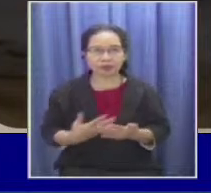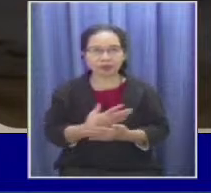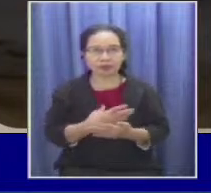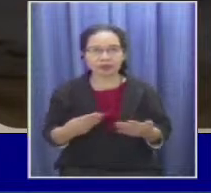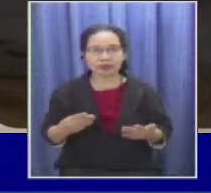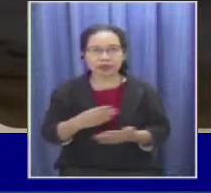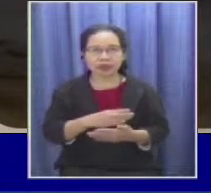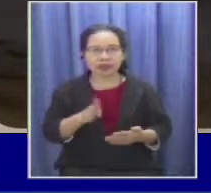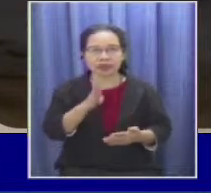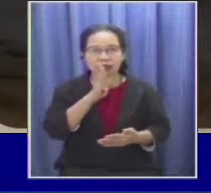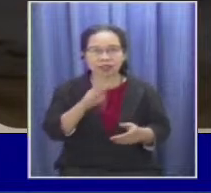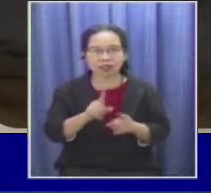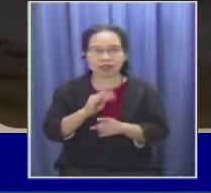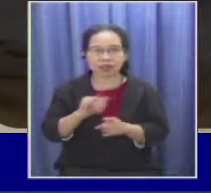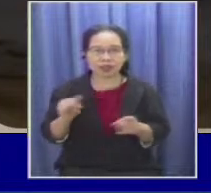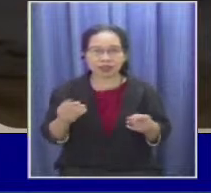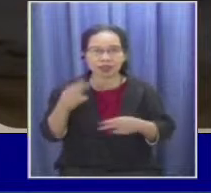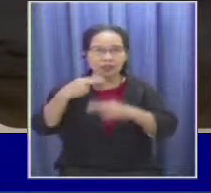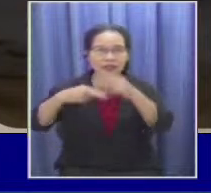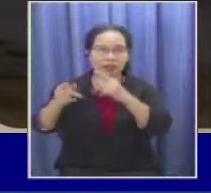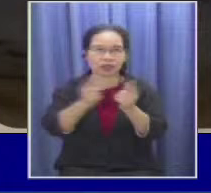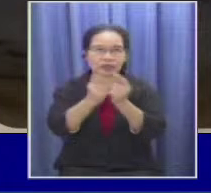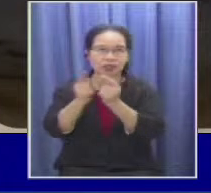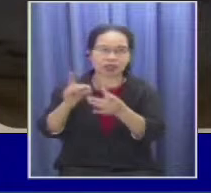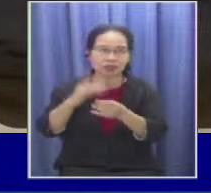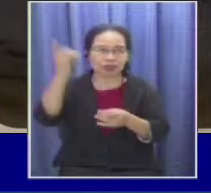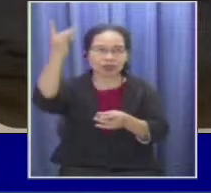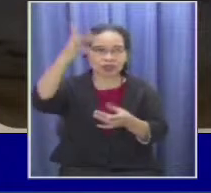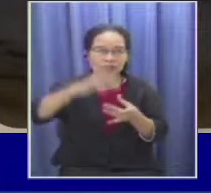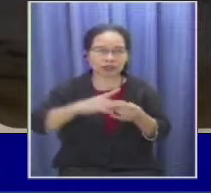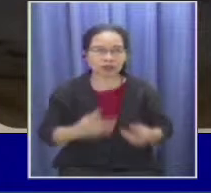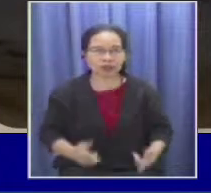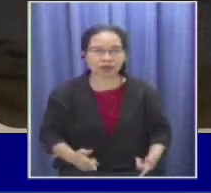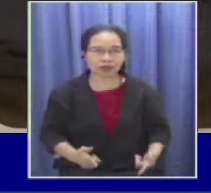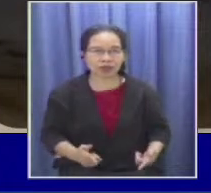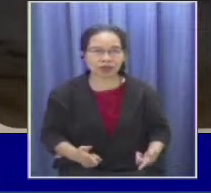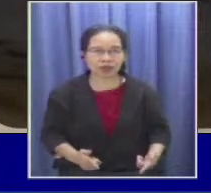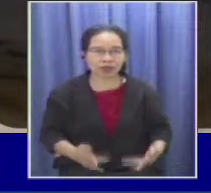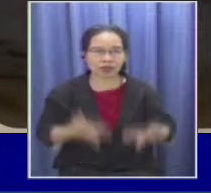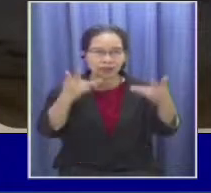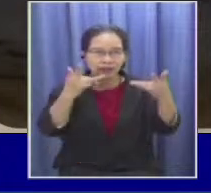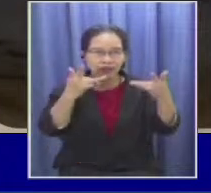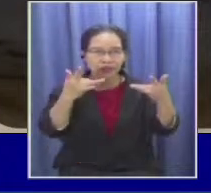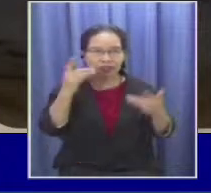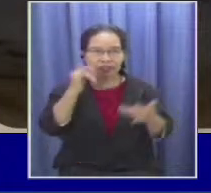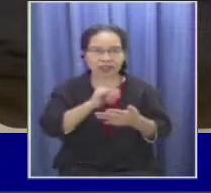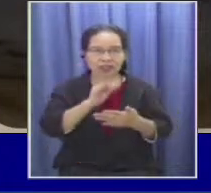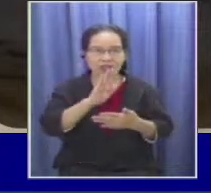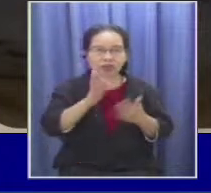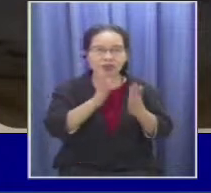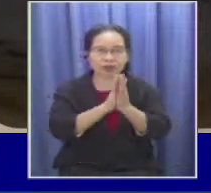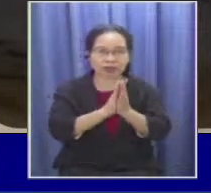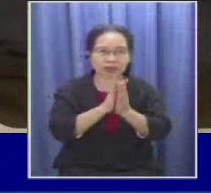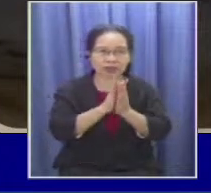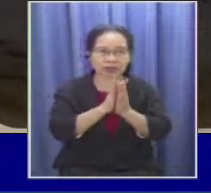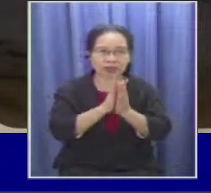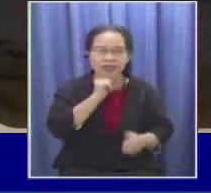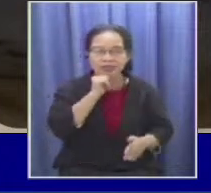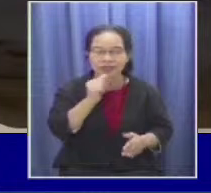ne se wono nso ne mo ya nkwa dum no wadidifuo bi na mo mpaebɔ kwan ya